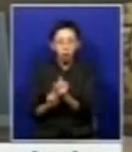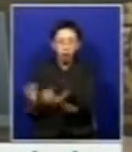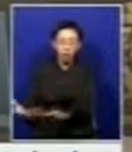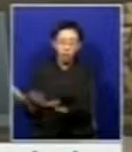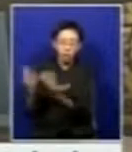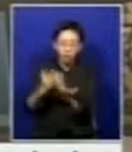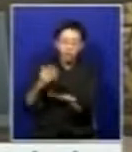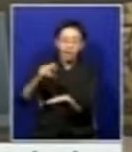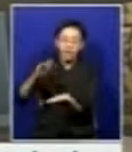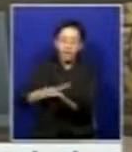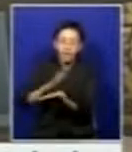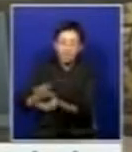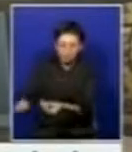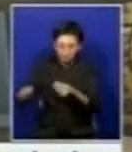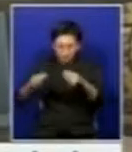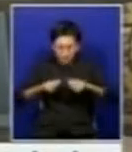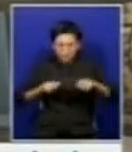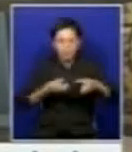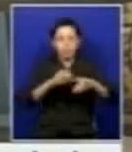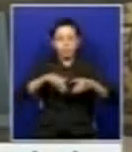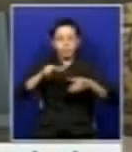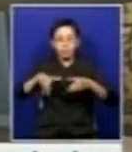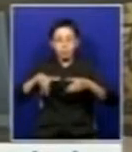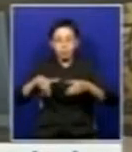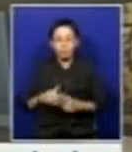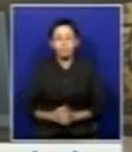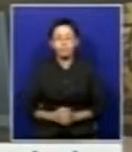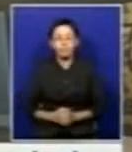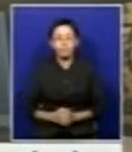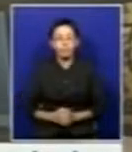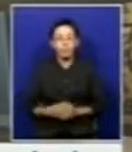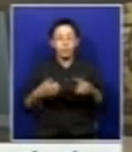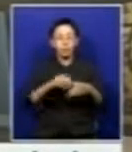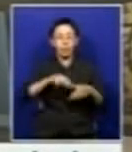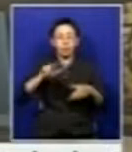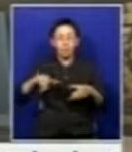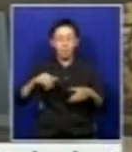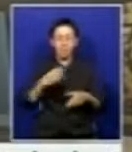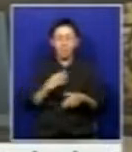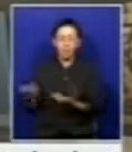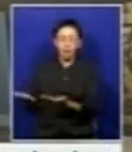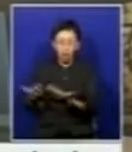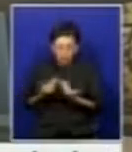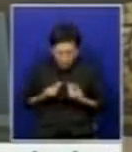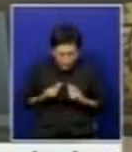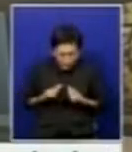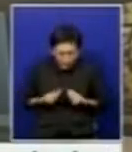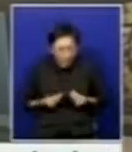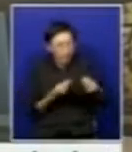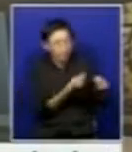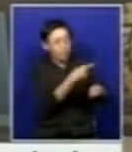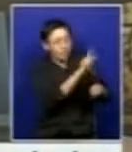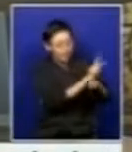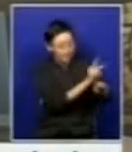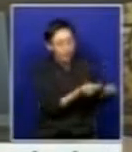สนอมาร้องเรียนต่อพรรคเพื่อไทยเรื่องการที่จะฝากไปยังท่านประธานไปยังท่านนายกรัฐมนตรีและรัฐม